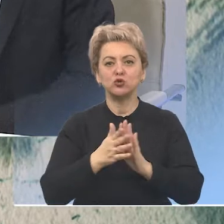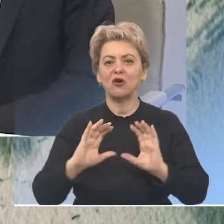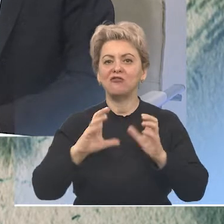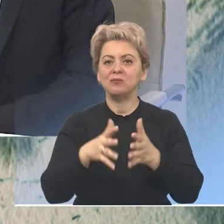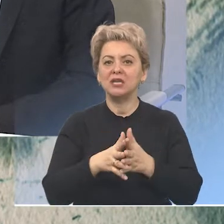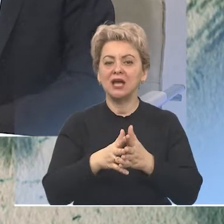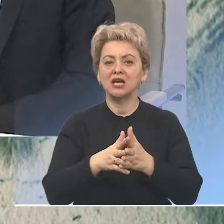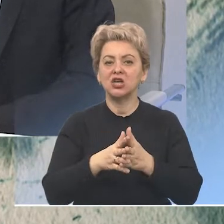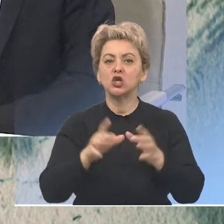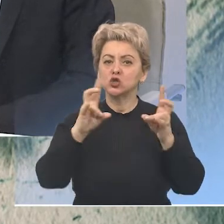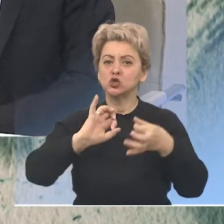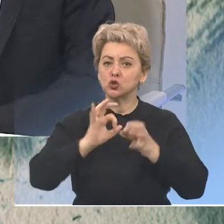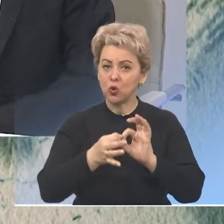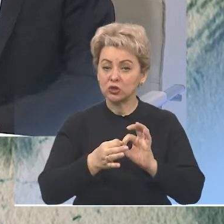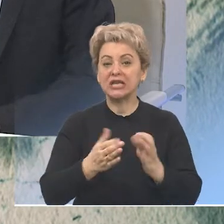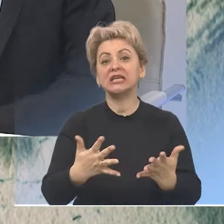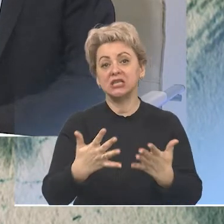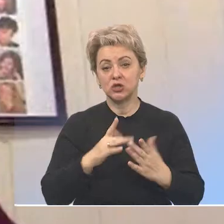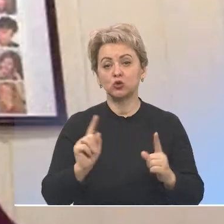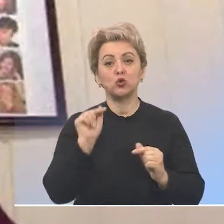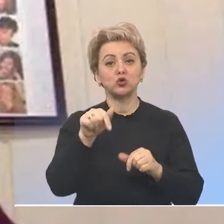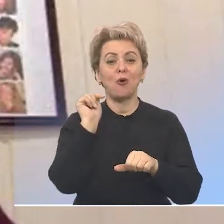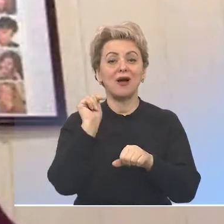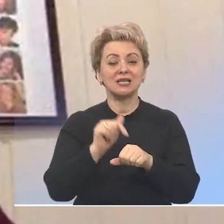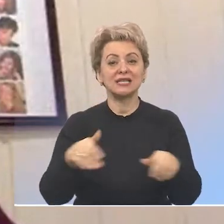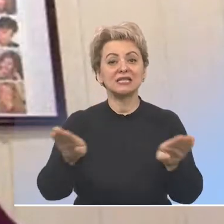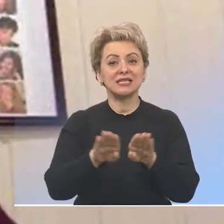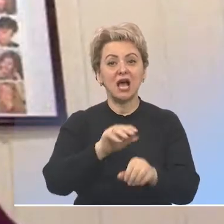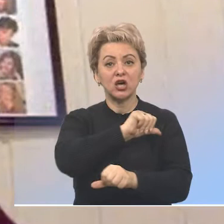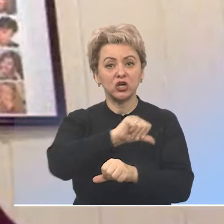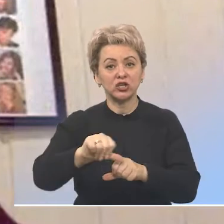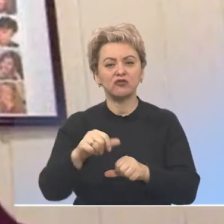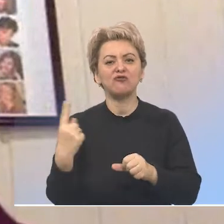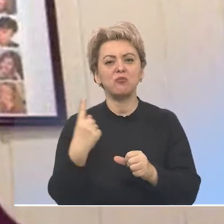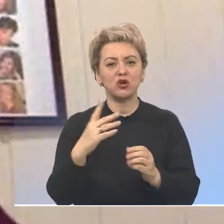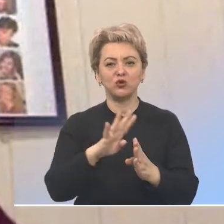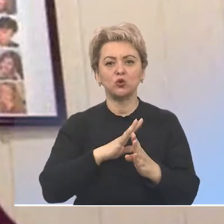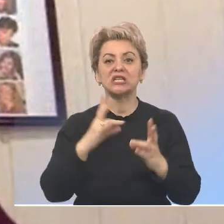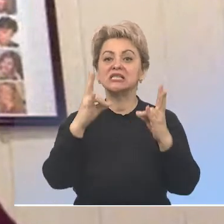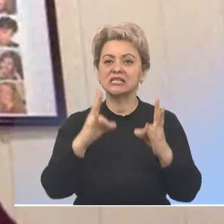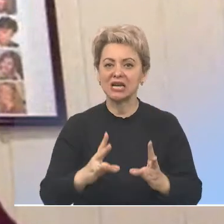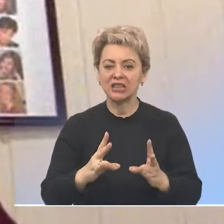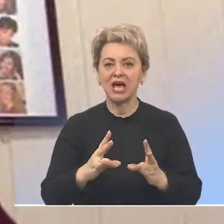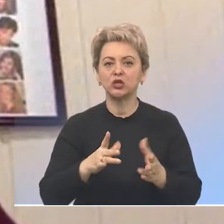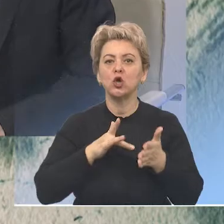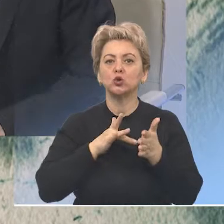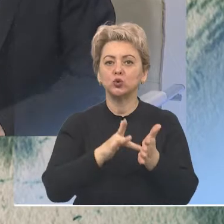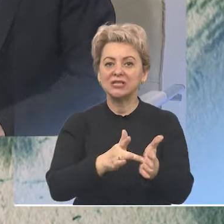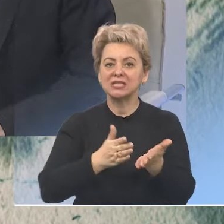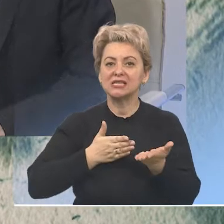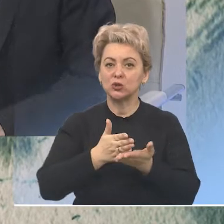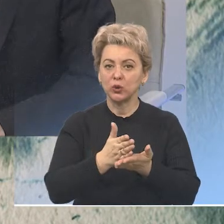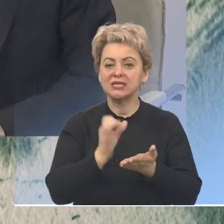ситуация в мире критична. И, естественно, то, что касается закрытия границ, здесь в первую очередь страдает